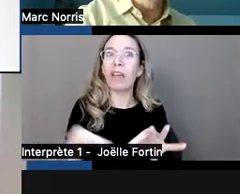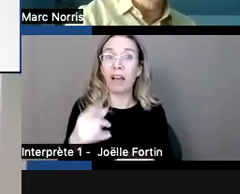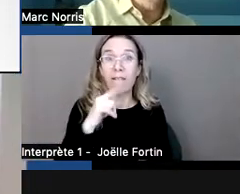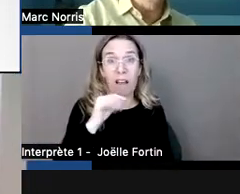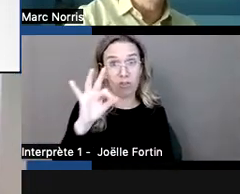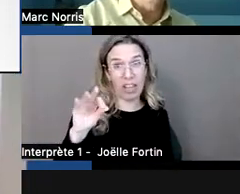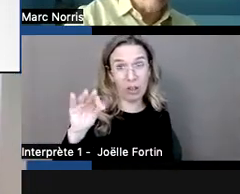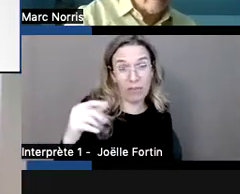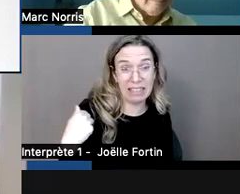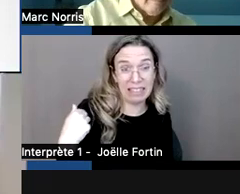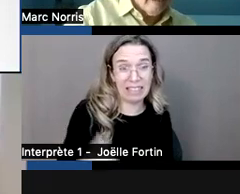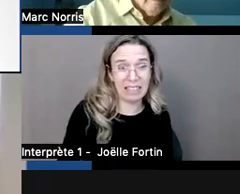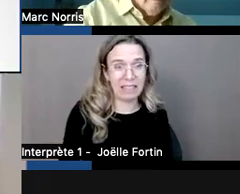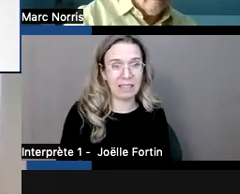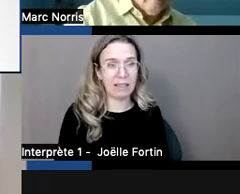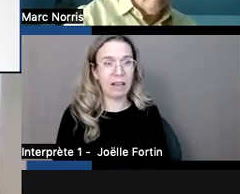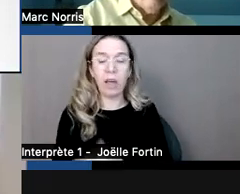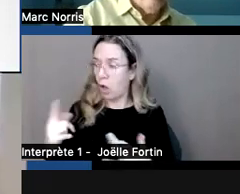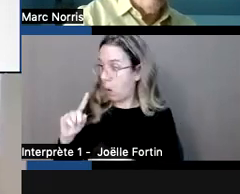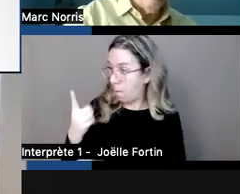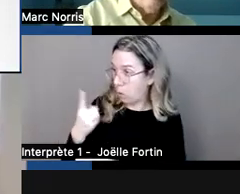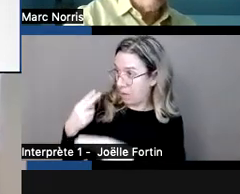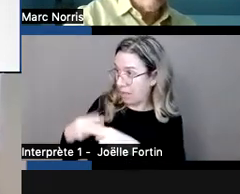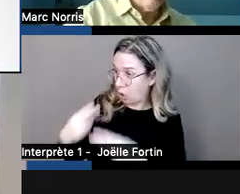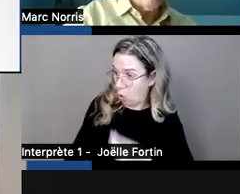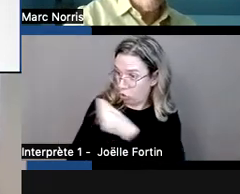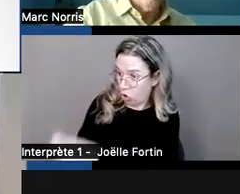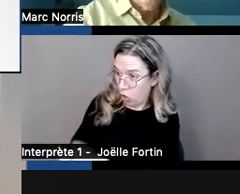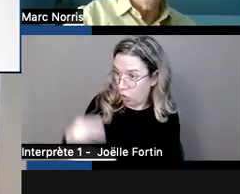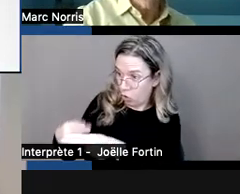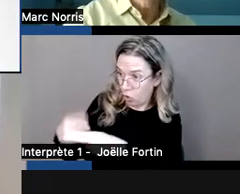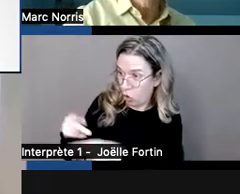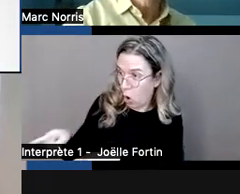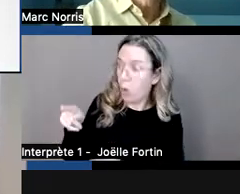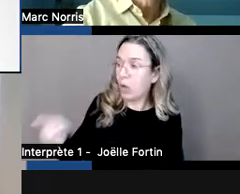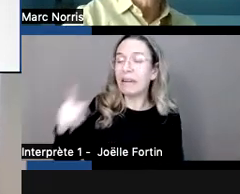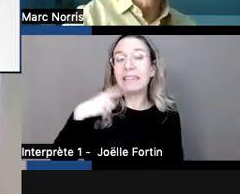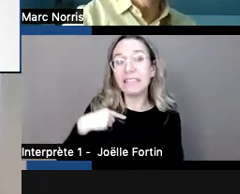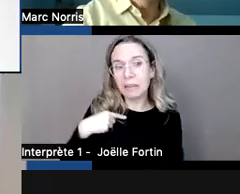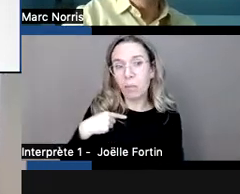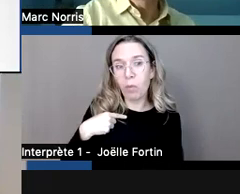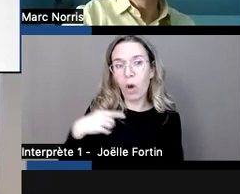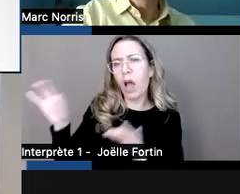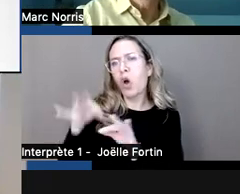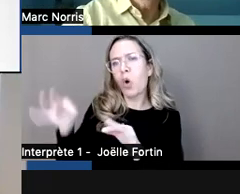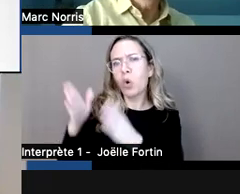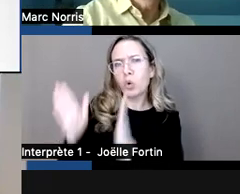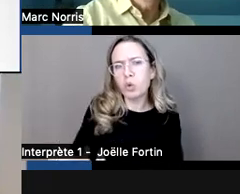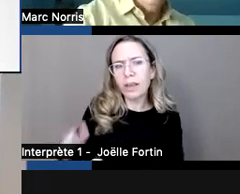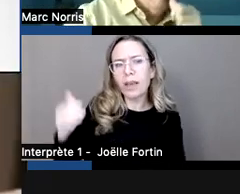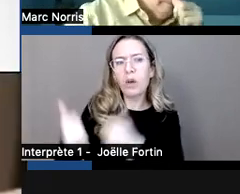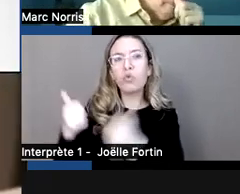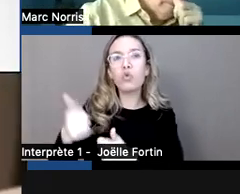ans. Je vous donne un premier nom et vous allez me dire si c'est un couturier ou